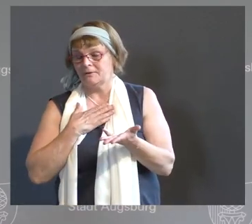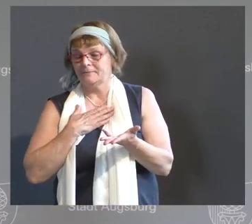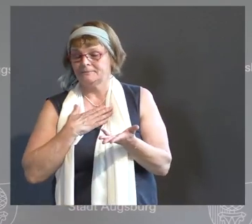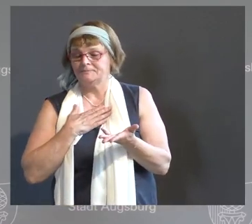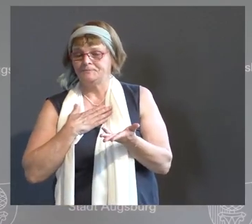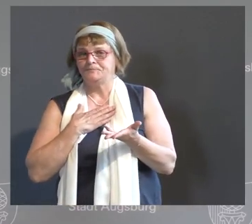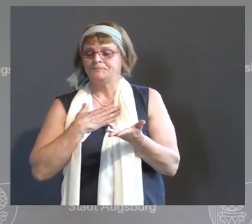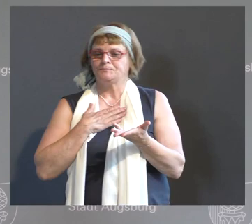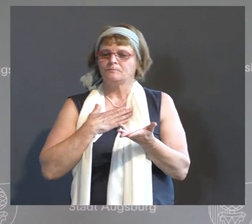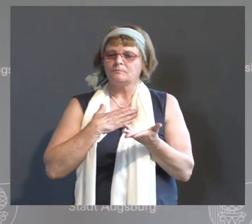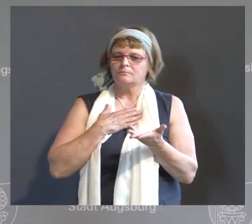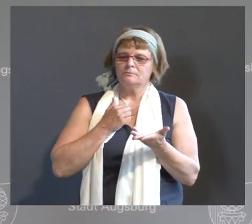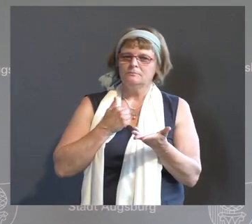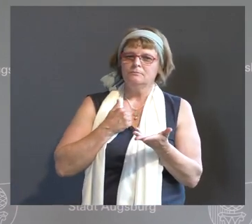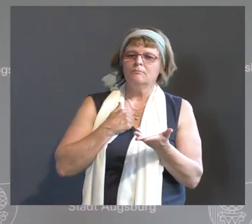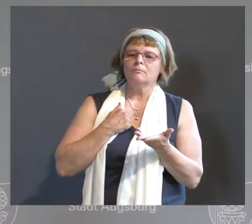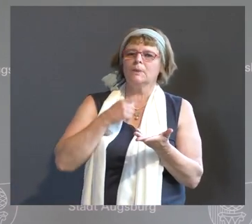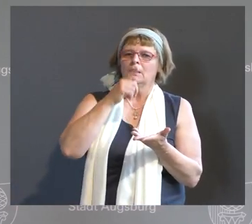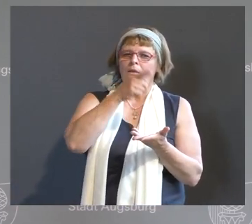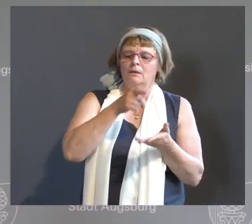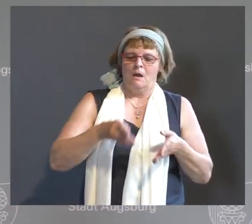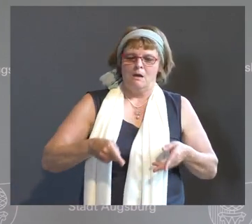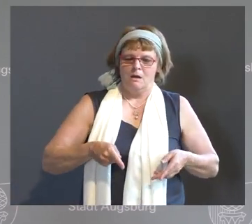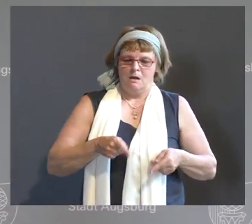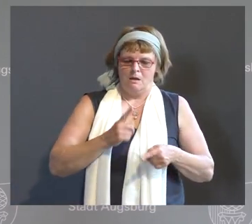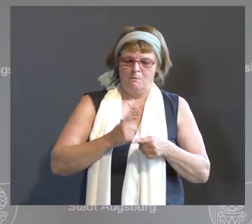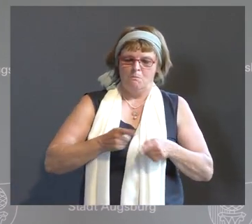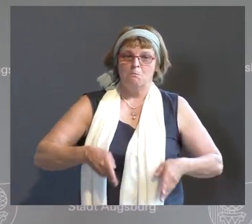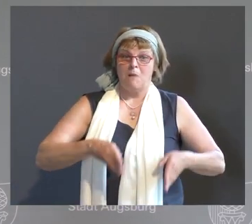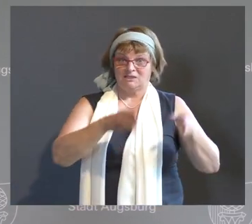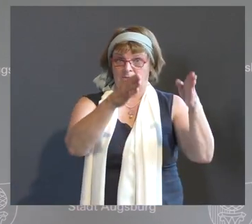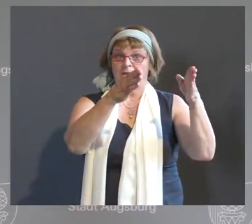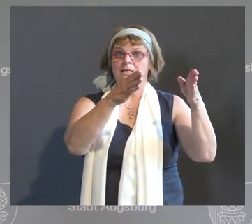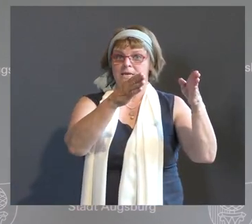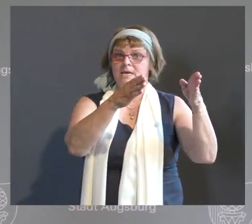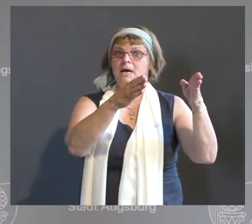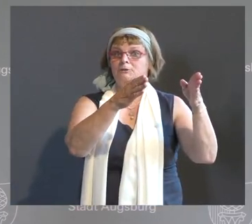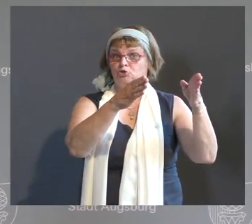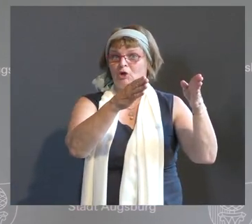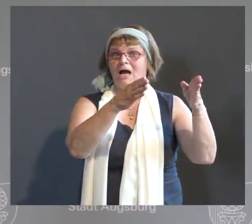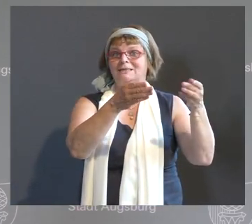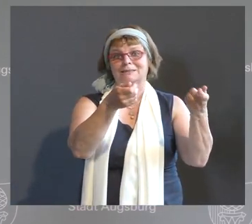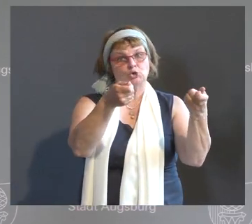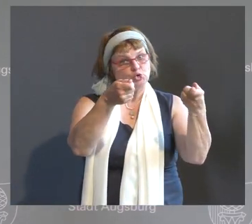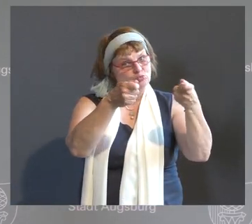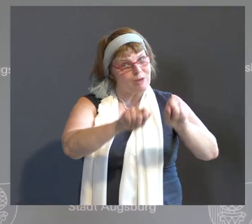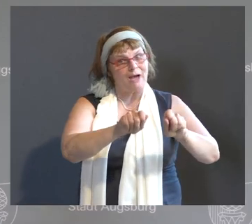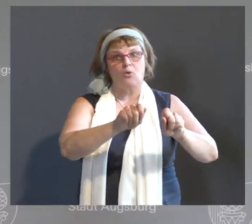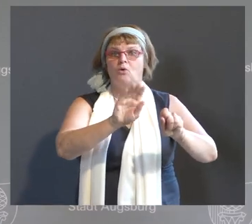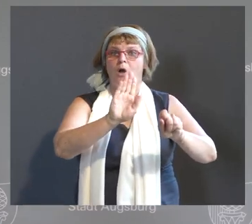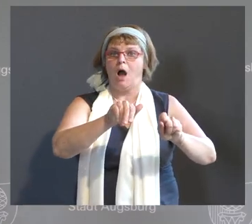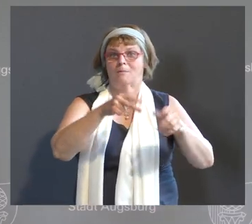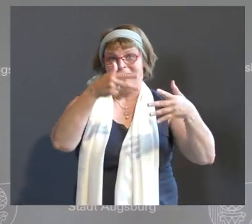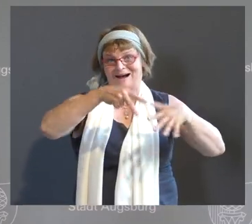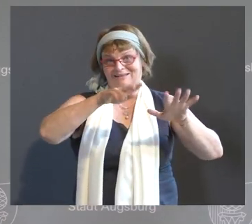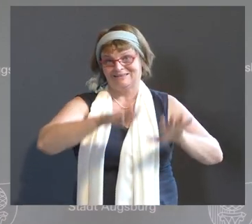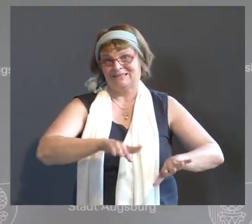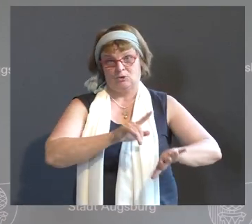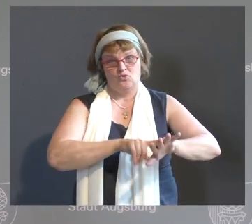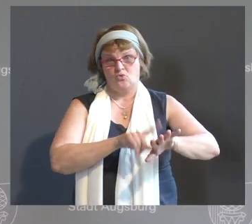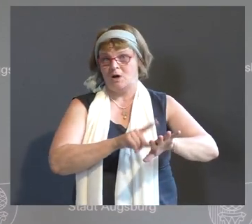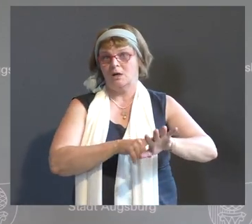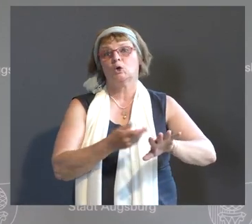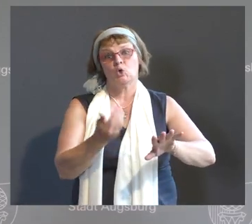Abstimmung mit der Polizei die Sperrung der Maxstraße auf 18 Uhr vorverlegen. Wir haben ja im Moment an Donnerstagen, Freitagen und Samstagabenden und